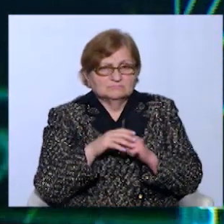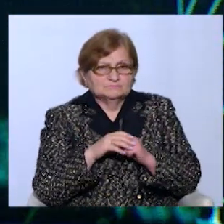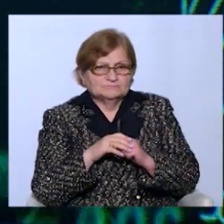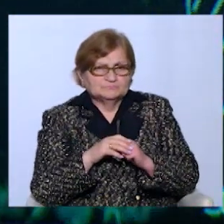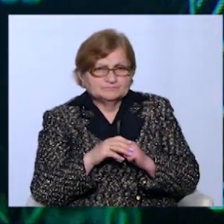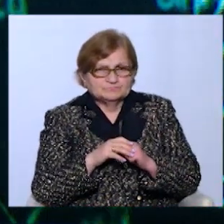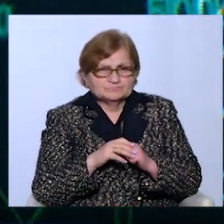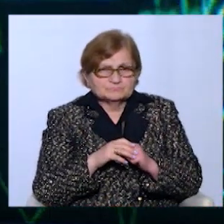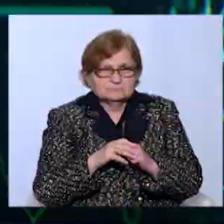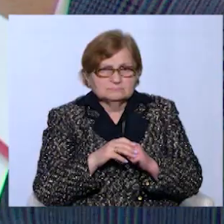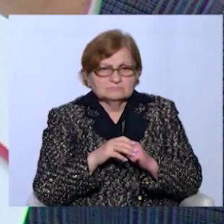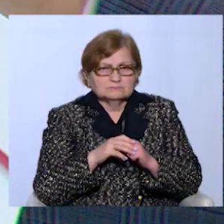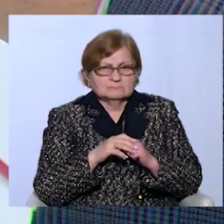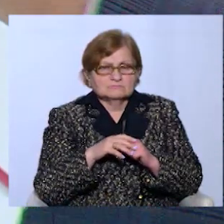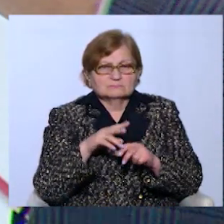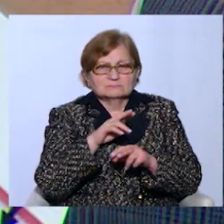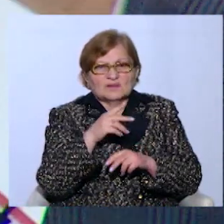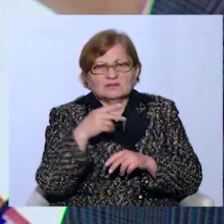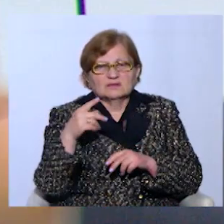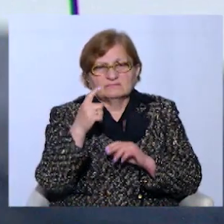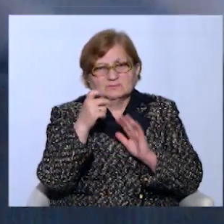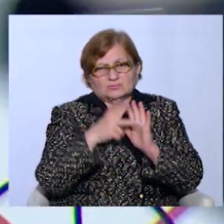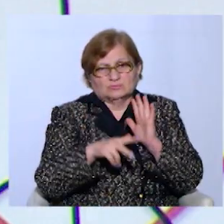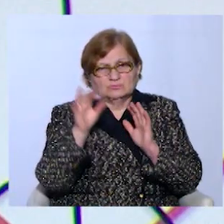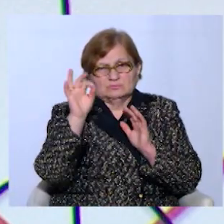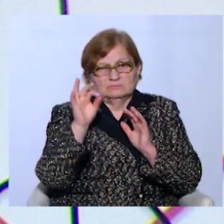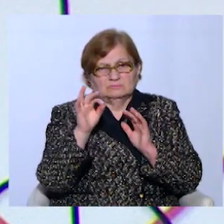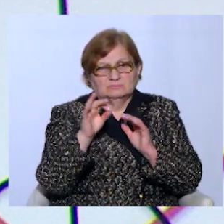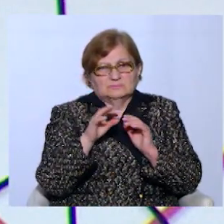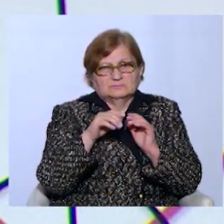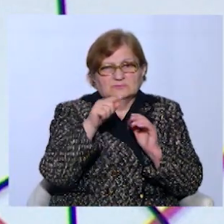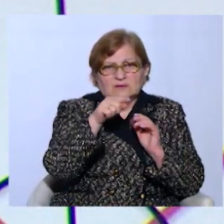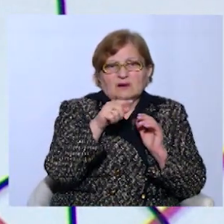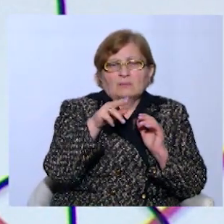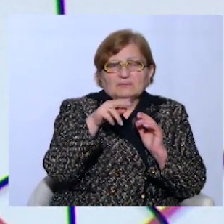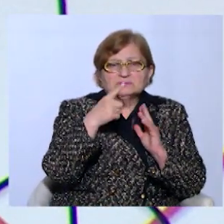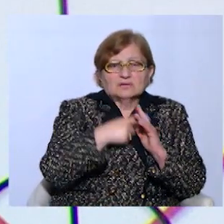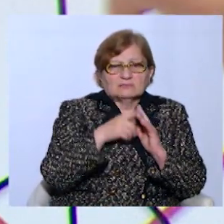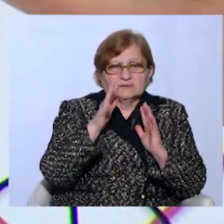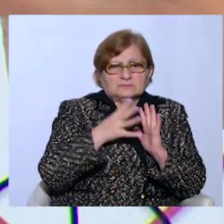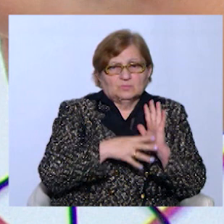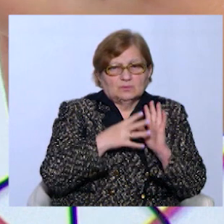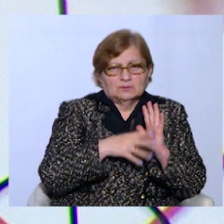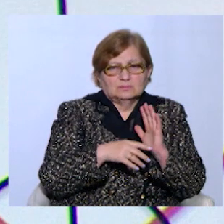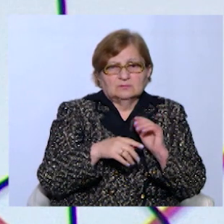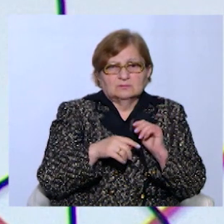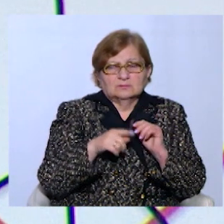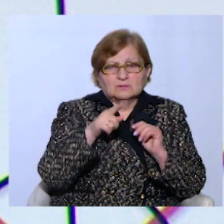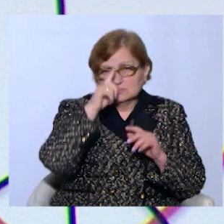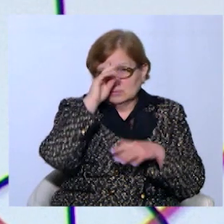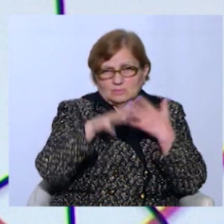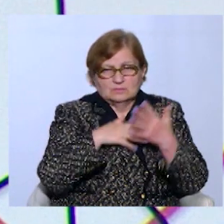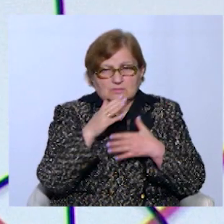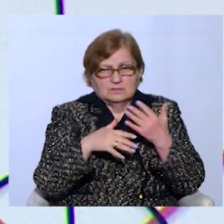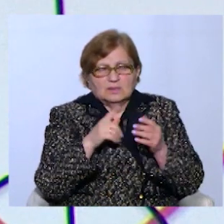პი რადიანი არის იგივე 180 გრადუსი და შესაბამისად პი ნახევარი იქნება 90 და ასე შემდეგ, ამიტომ პით ნუ დაიბნევით, ეს